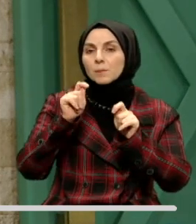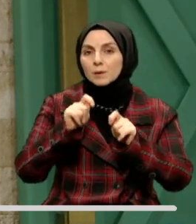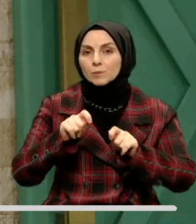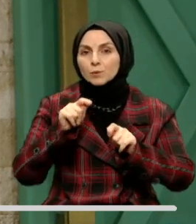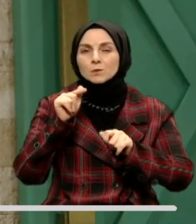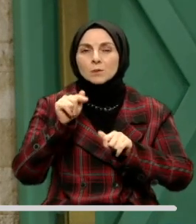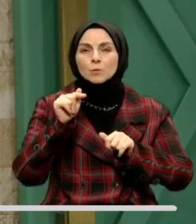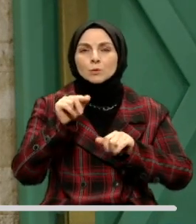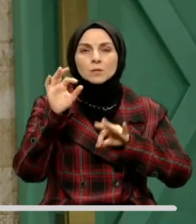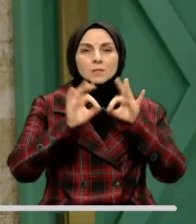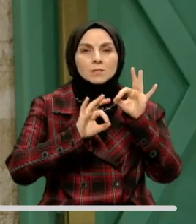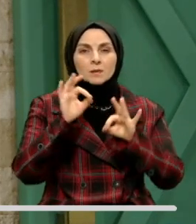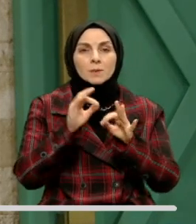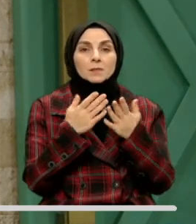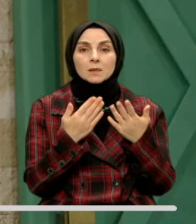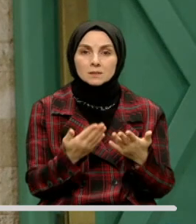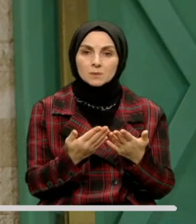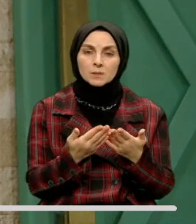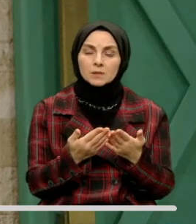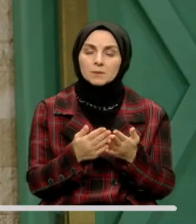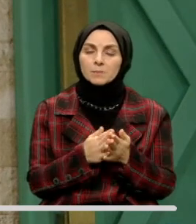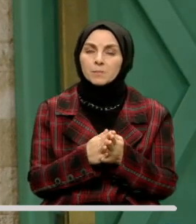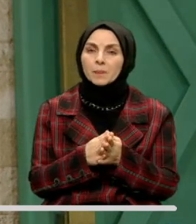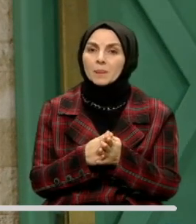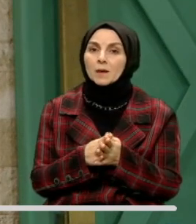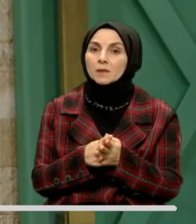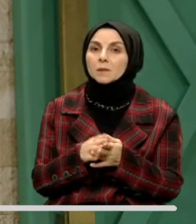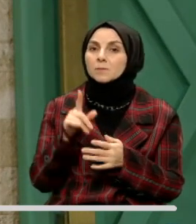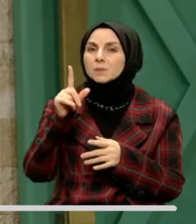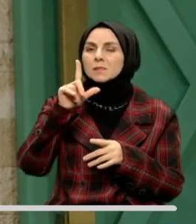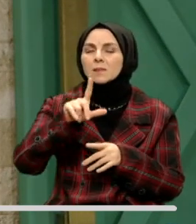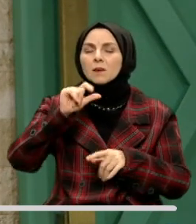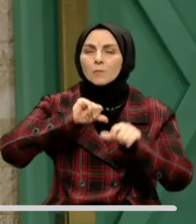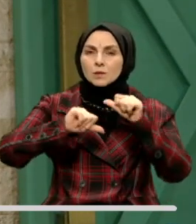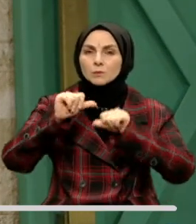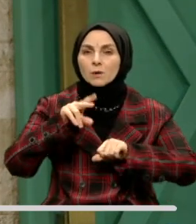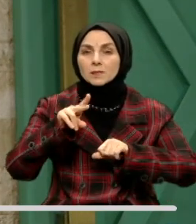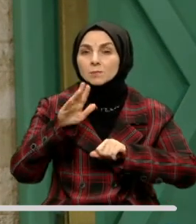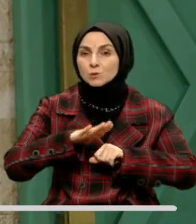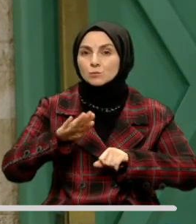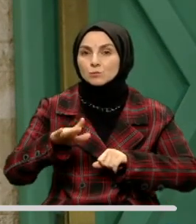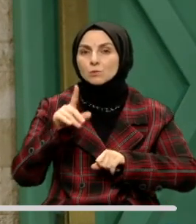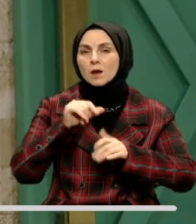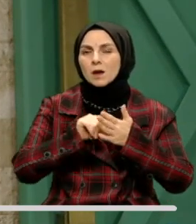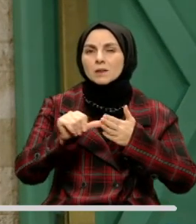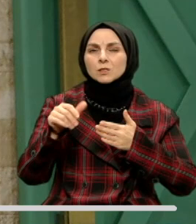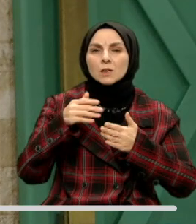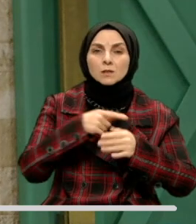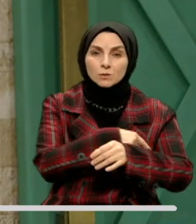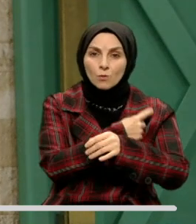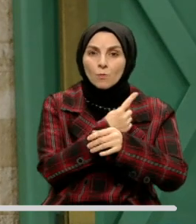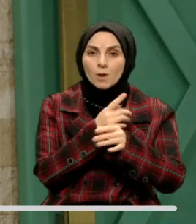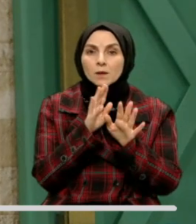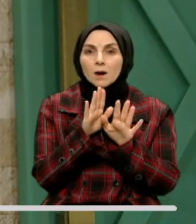bunu incelemek de tabii ki bir laboratuvar gibi çocuk. Her şey yolunda gidiyor, her şeyi